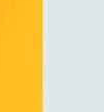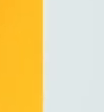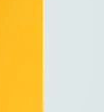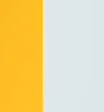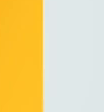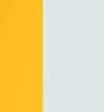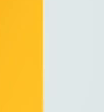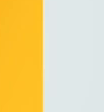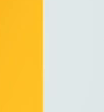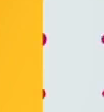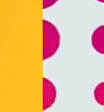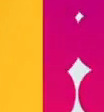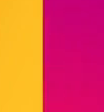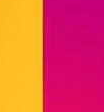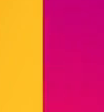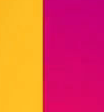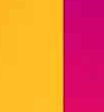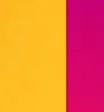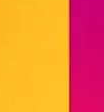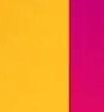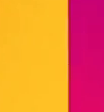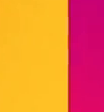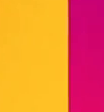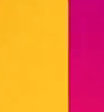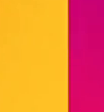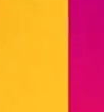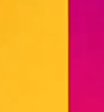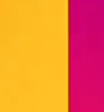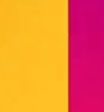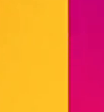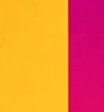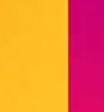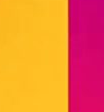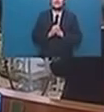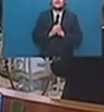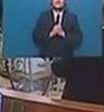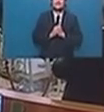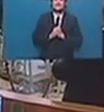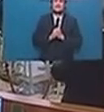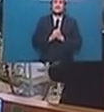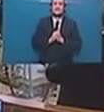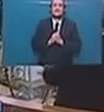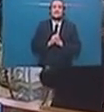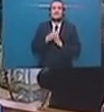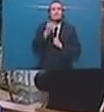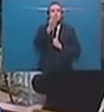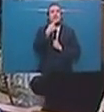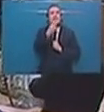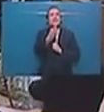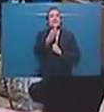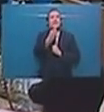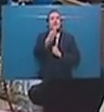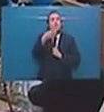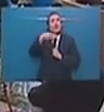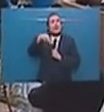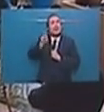Segui La 7 anche su Instagram. La 7, ovunque con te. Più volte bisogna andare avanti col PNRR e